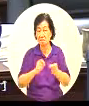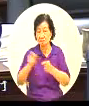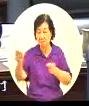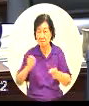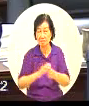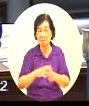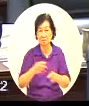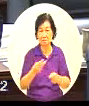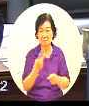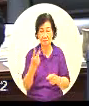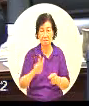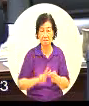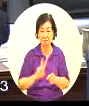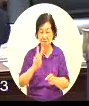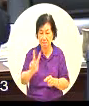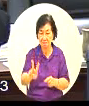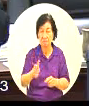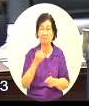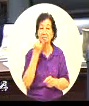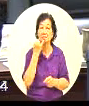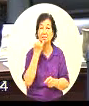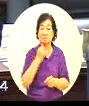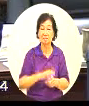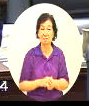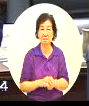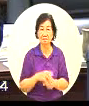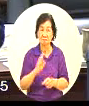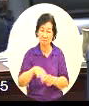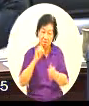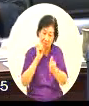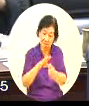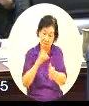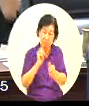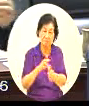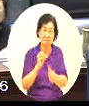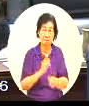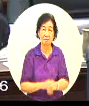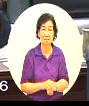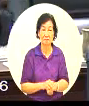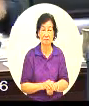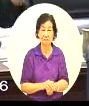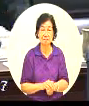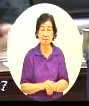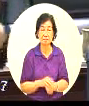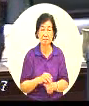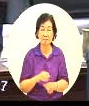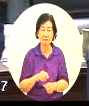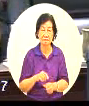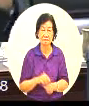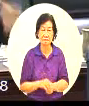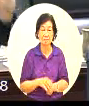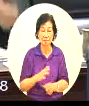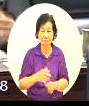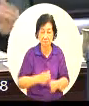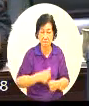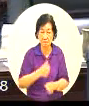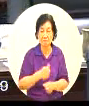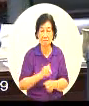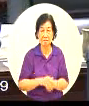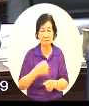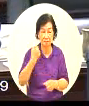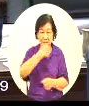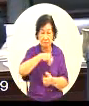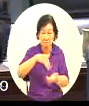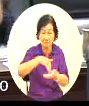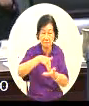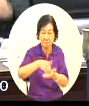紧，哈、啊！咱一起来道德谦虚也好，也是来诉诸于情况啊！确实，你台塑爱有正面